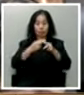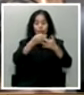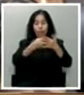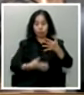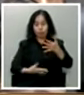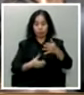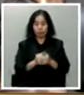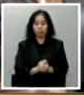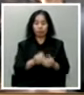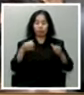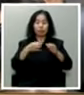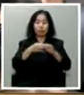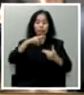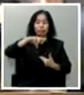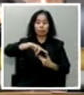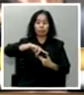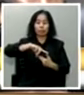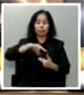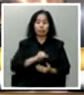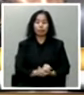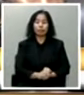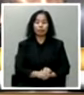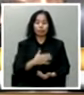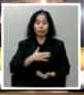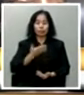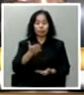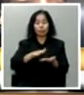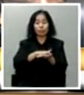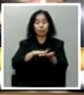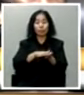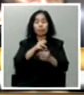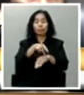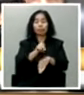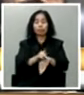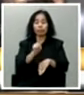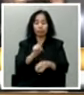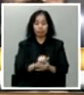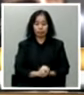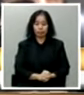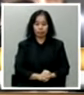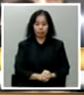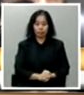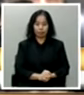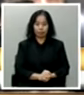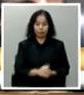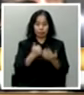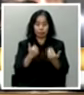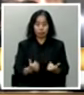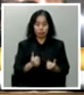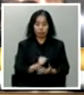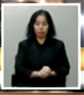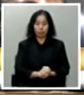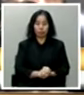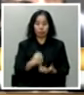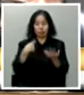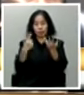ายชื่อพลังประชารัฐผมต้องขออนุญาตเรียนท่านประธานว่าในตอนนี้นี่ก็มี